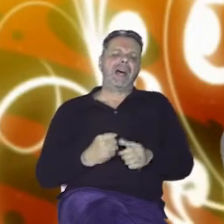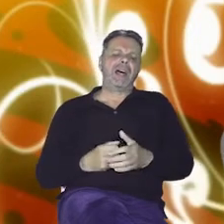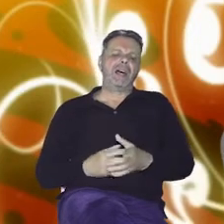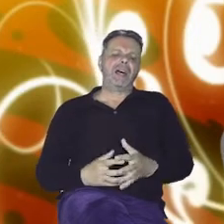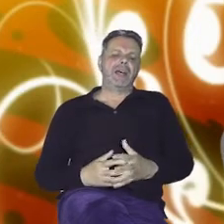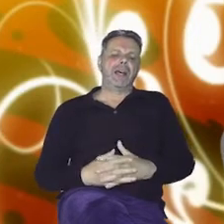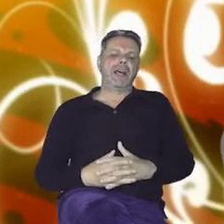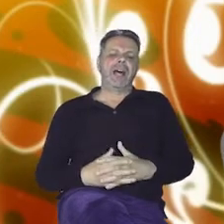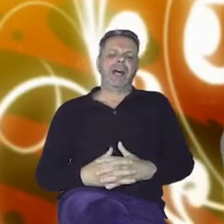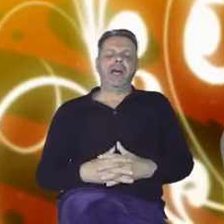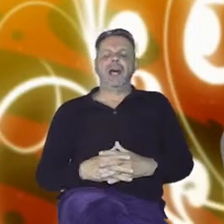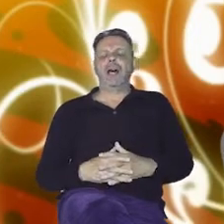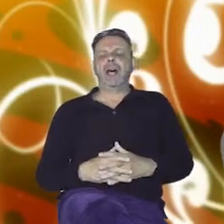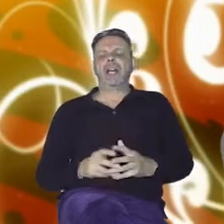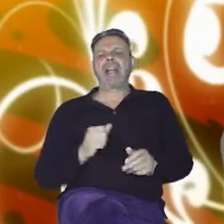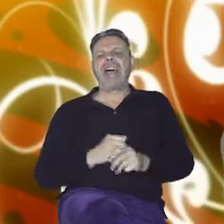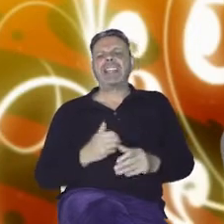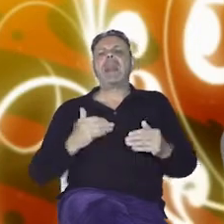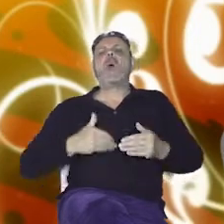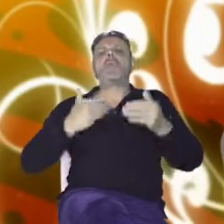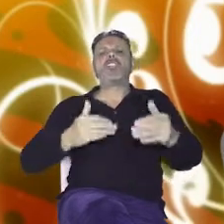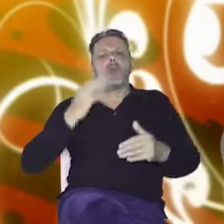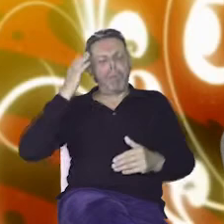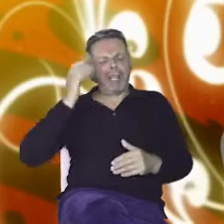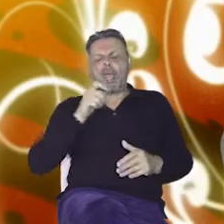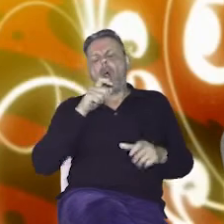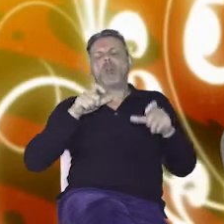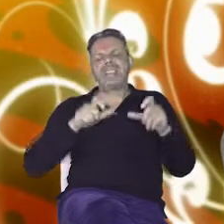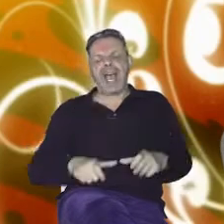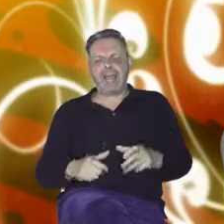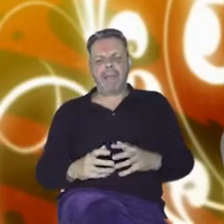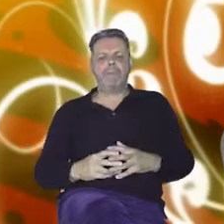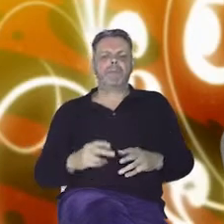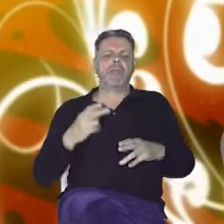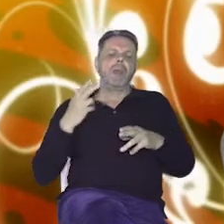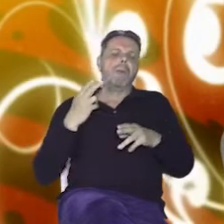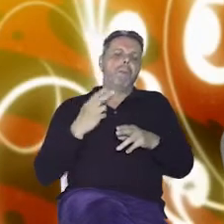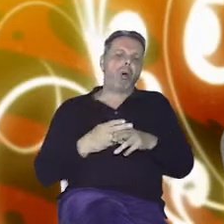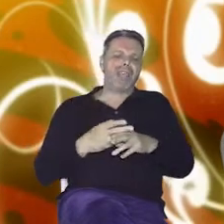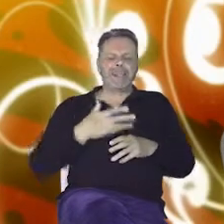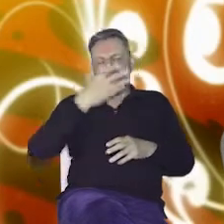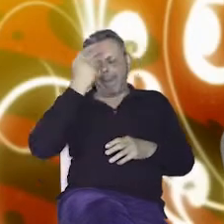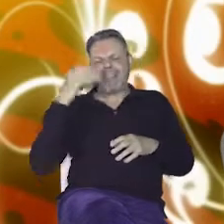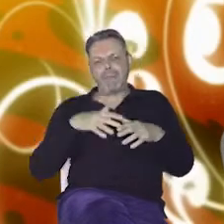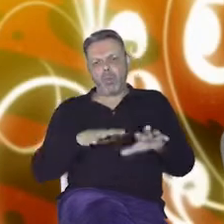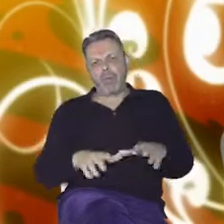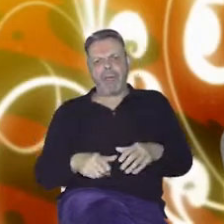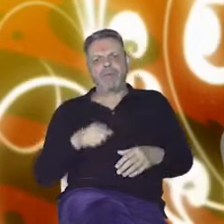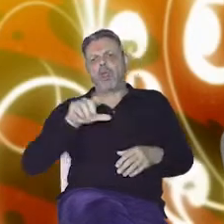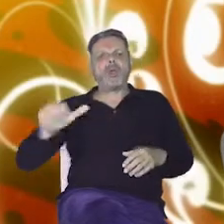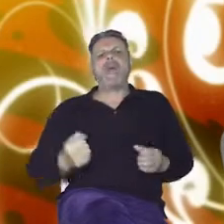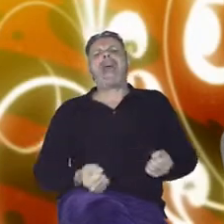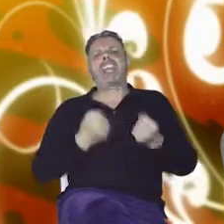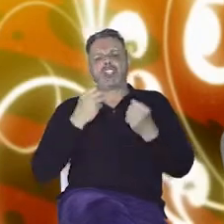rekla, unaprijeđenju brige o starijim, nemoćnim, bolesnim, dementnim, što je najteže u